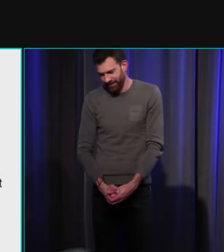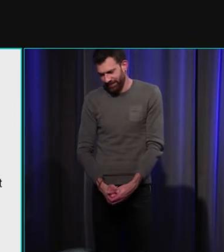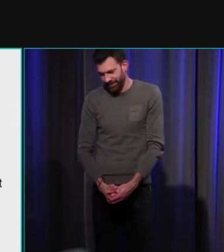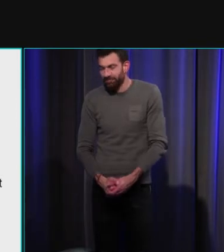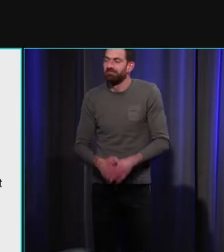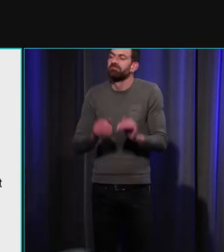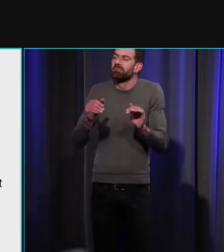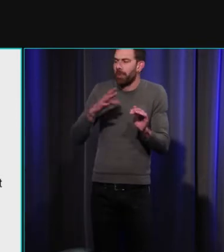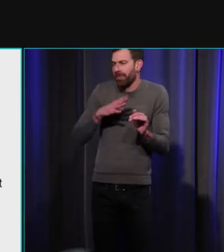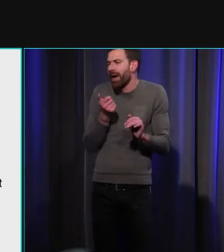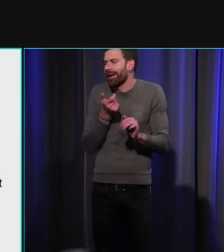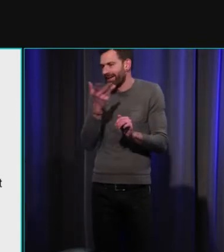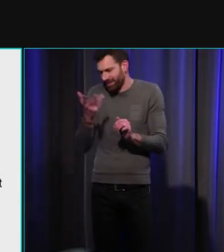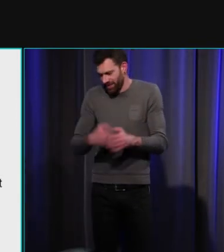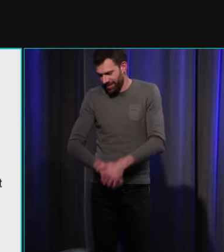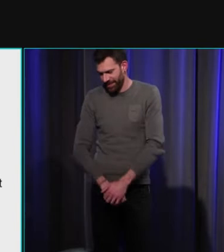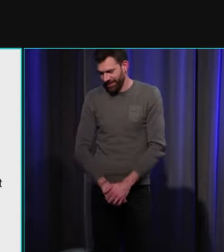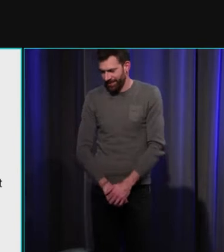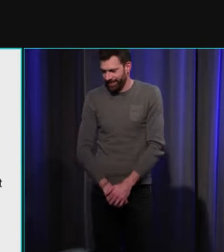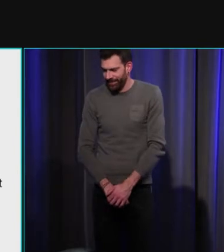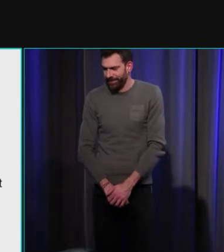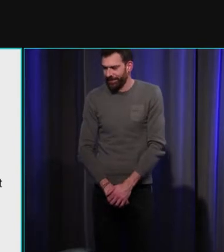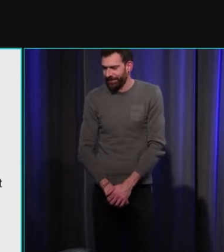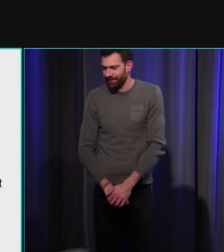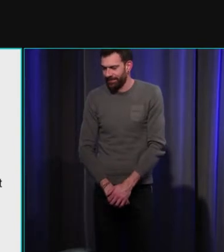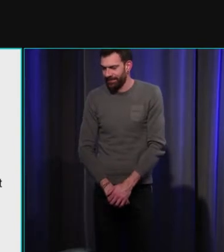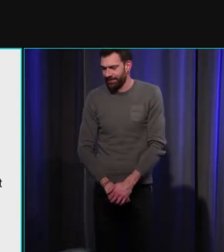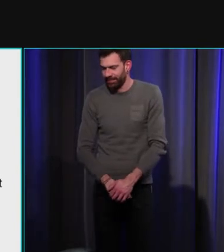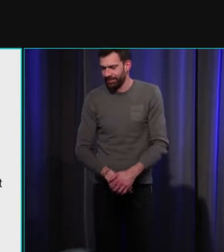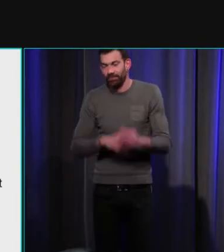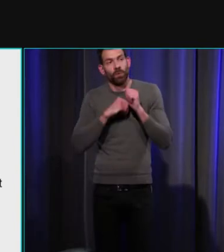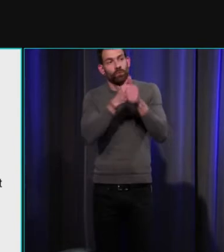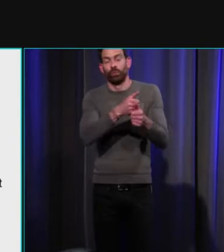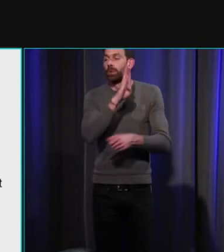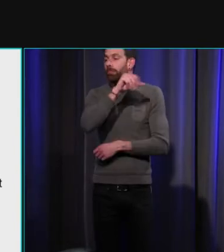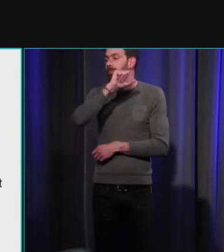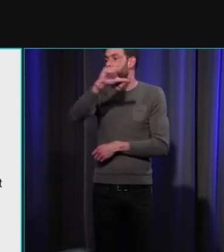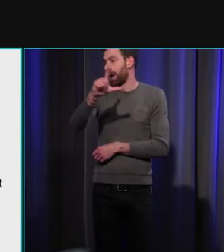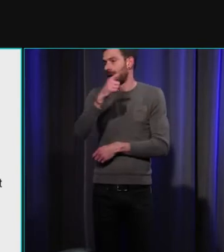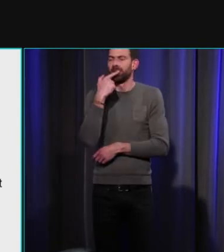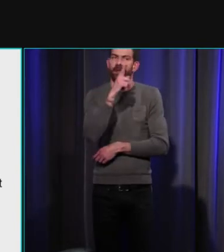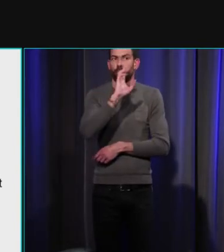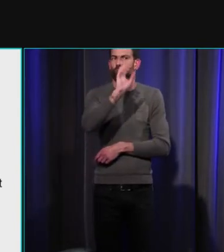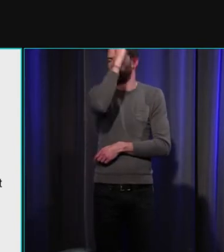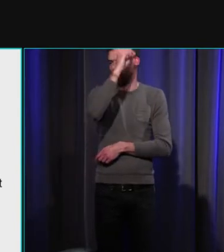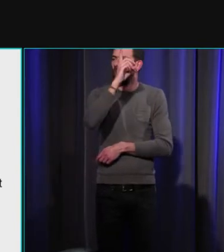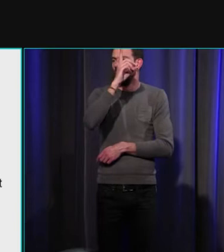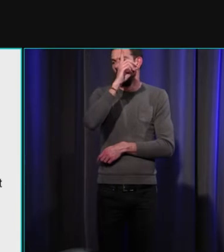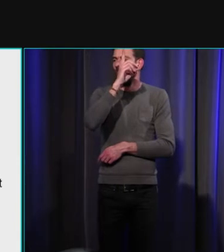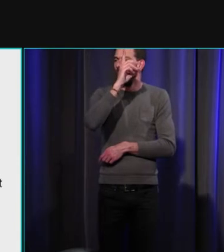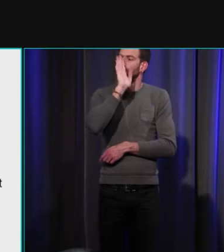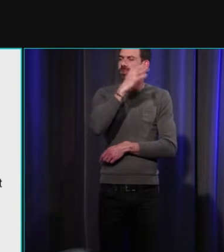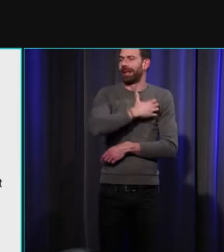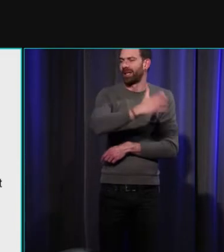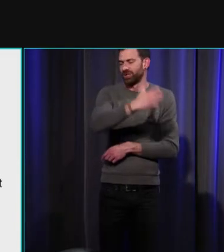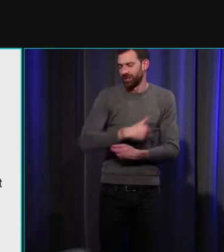quelques-uns qui n'avaient pas fléchi le genou devant bâle donc devant mme amon les dieux païens des richesses mais que guide est une intention